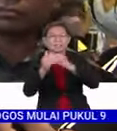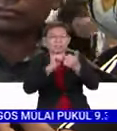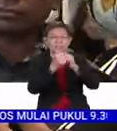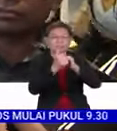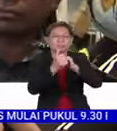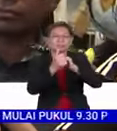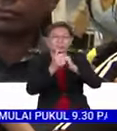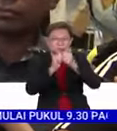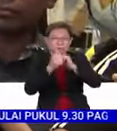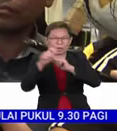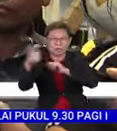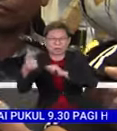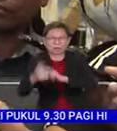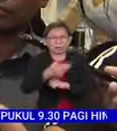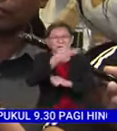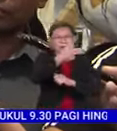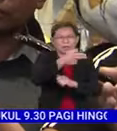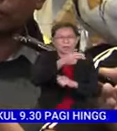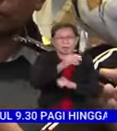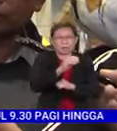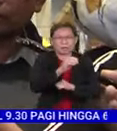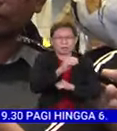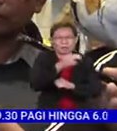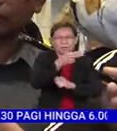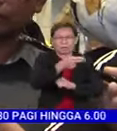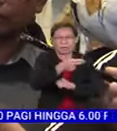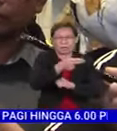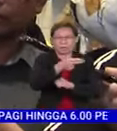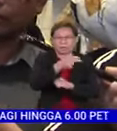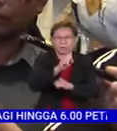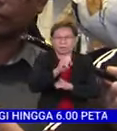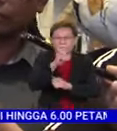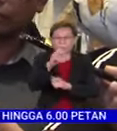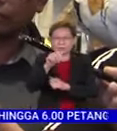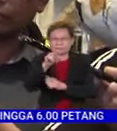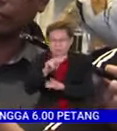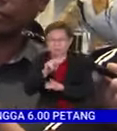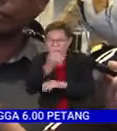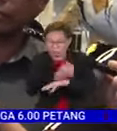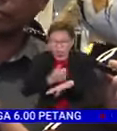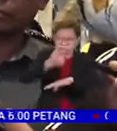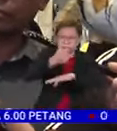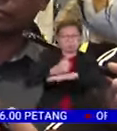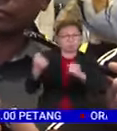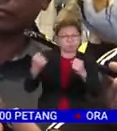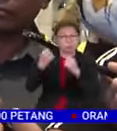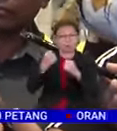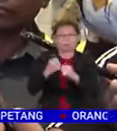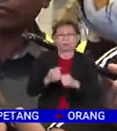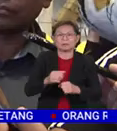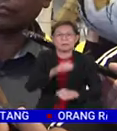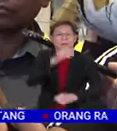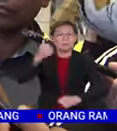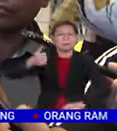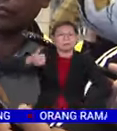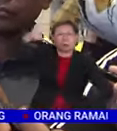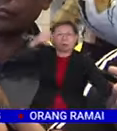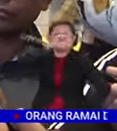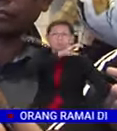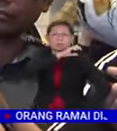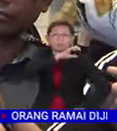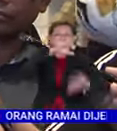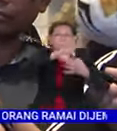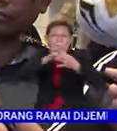yang lain. Tapi kalau Houston, memang kita tahu dia adalah satu universiti yang memang dah established and which is dia punya head coach pun dekat situ adalah